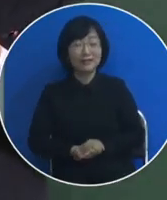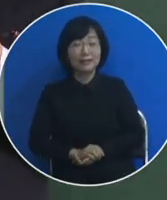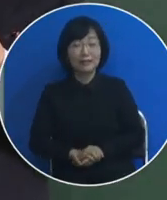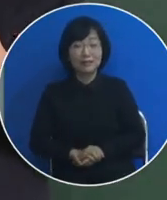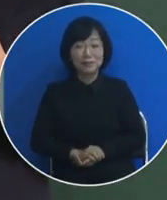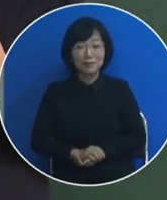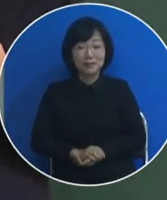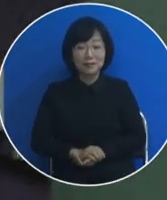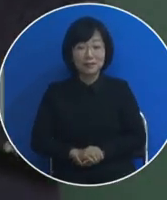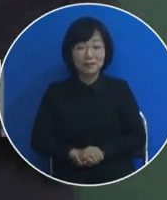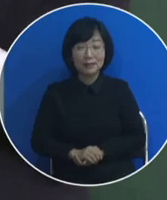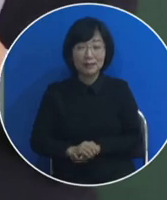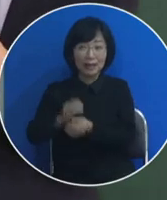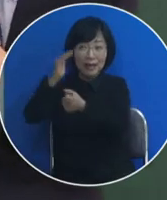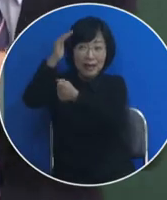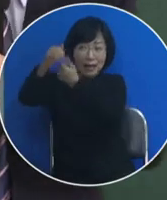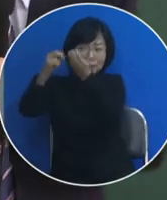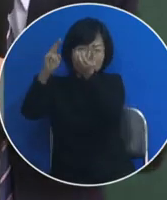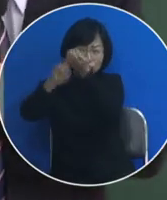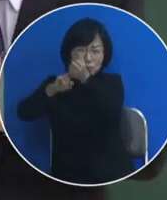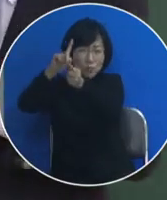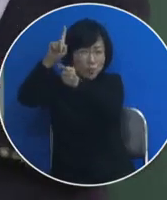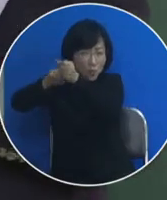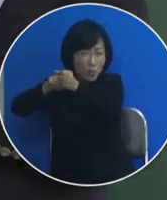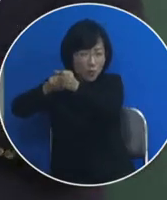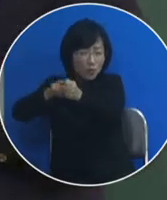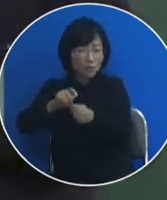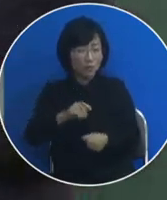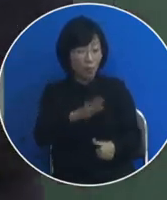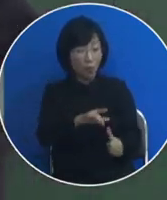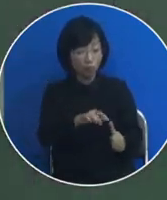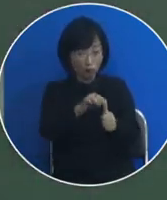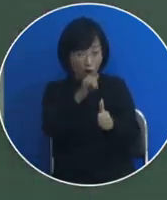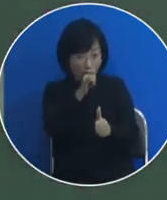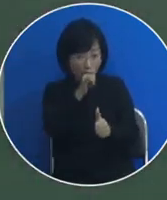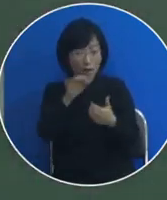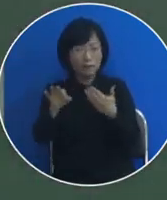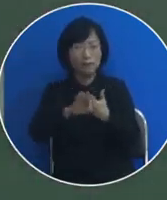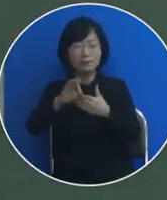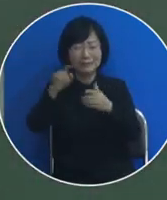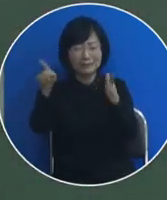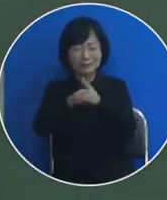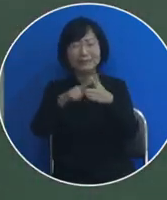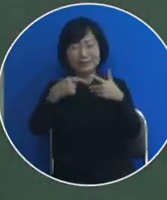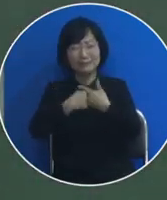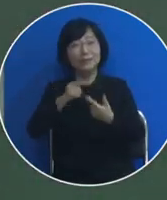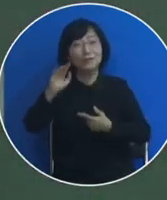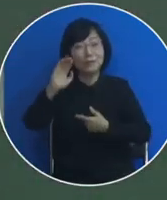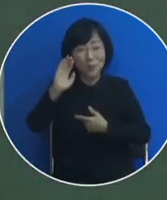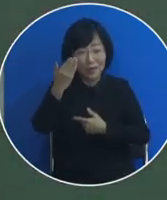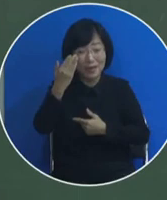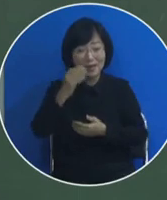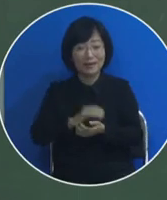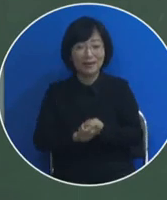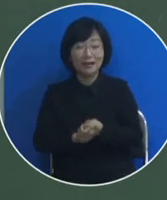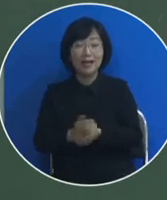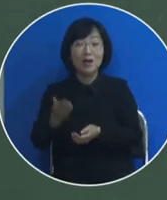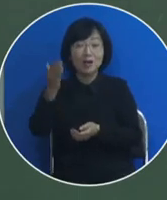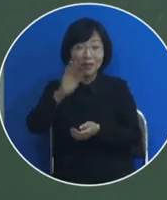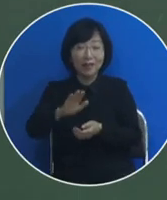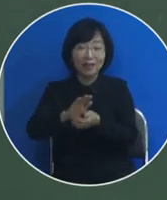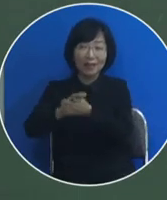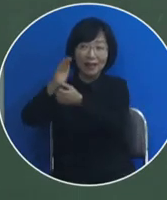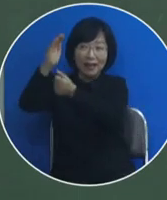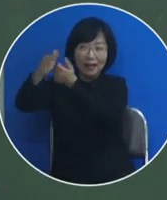아는 목표인데 이걸 놓쳐버렸으니까 하나님은 이거 찾아 누리는 사람에게 역사하실 수밖에 없다. It's